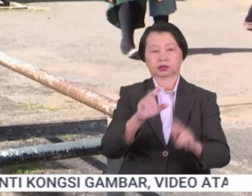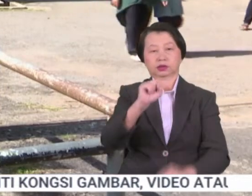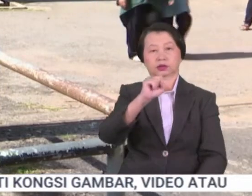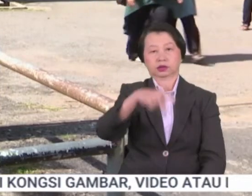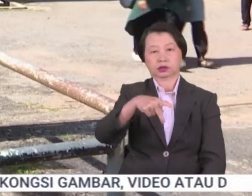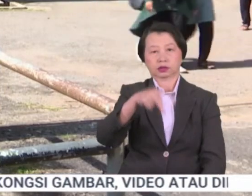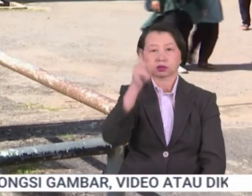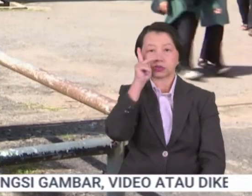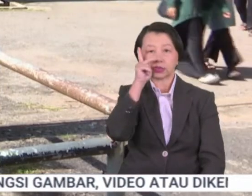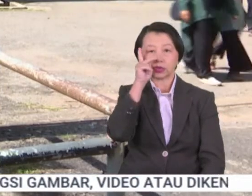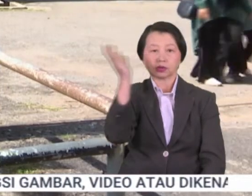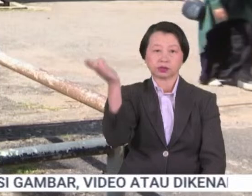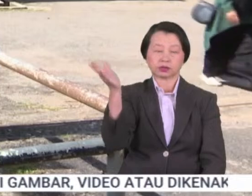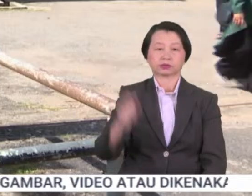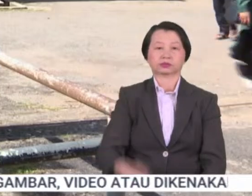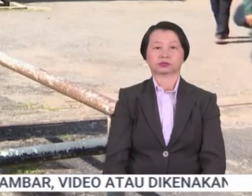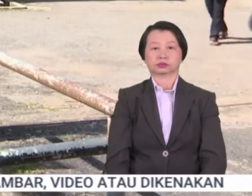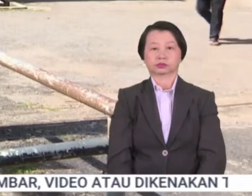sidam sungai